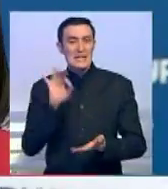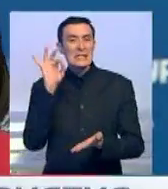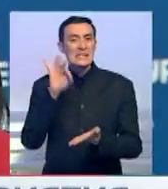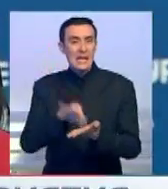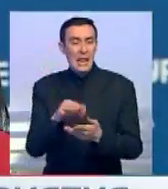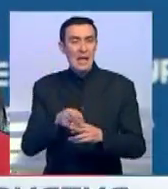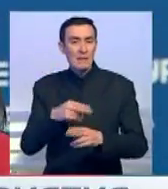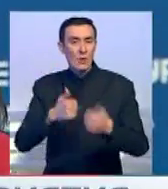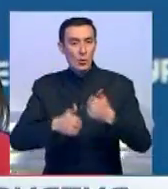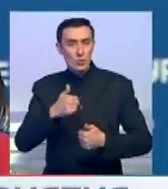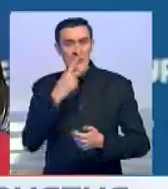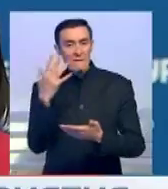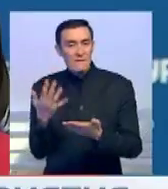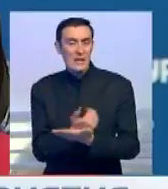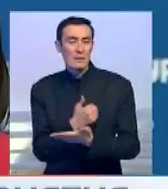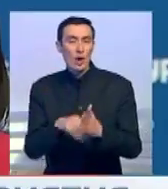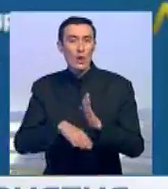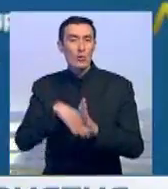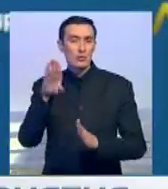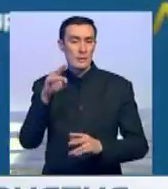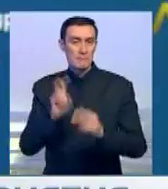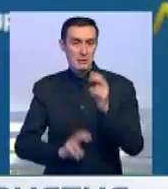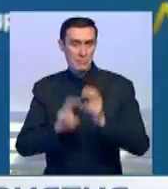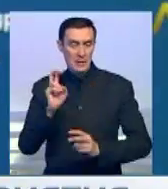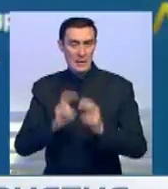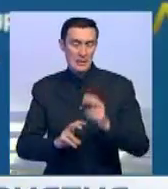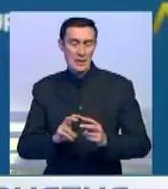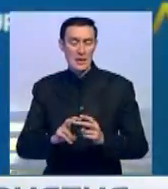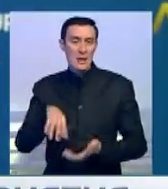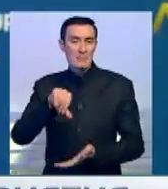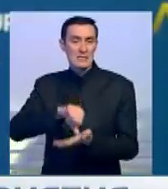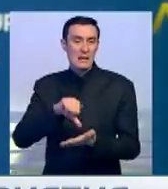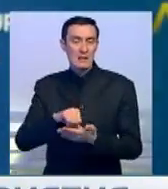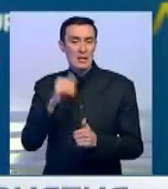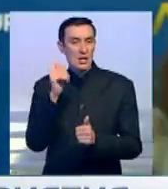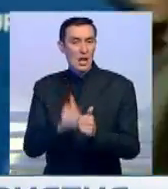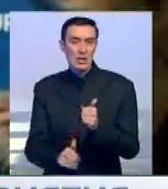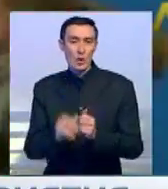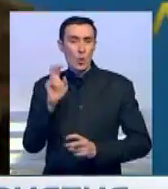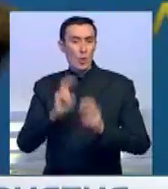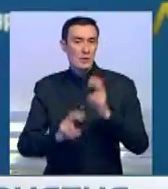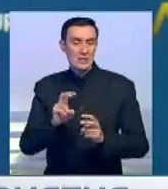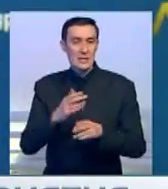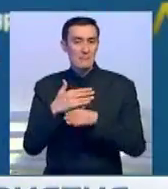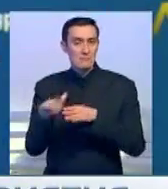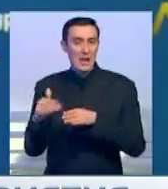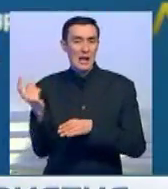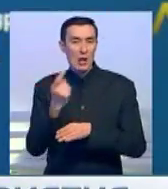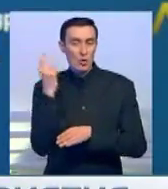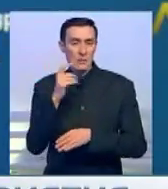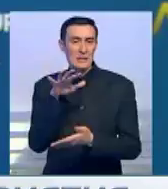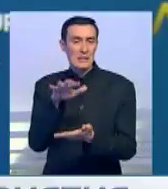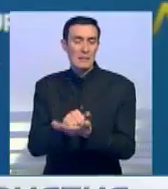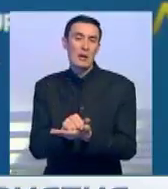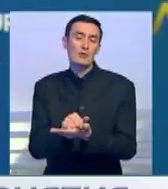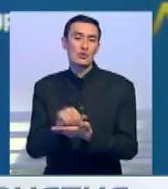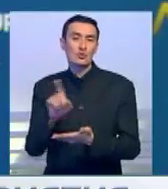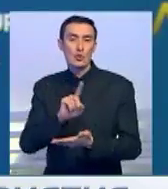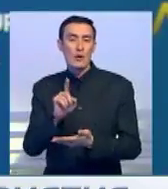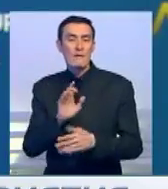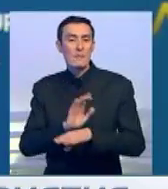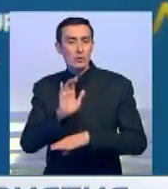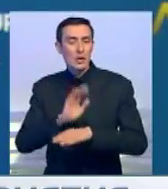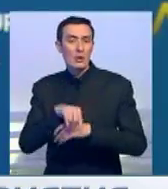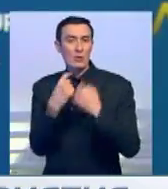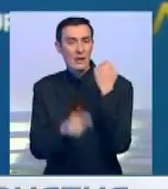самые хорошие, лучшие предприятия. Мы практически представлены все отрасли экономики. Они занимаются тем, что производят